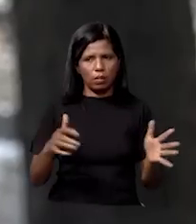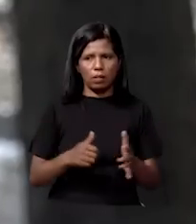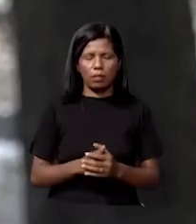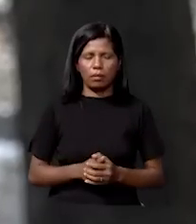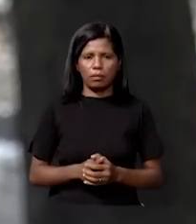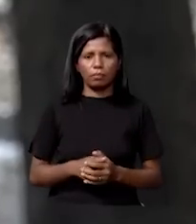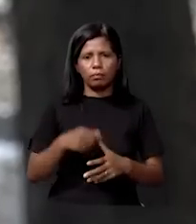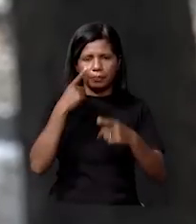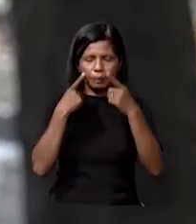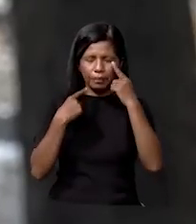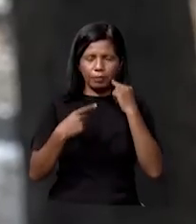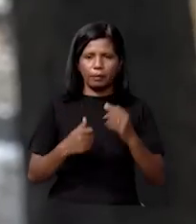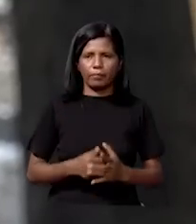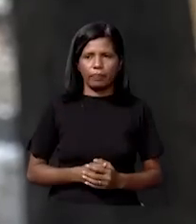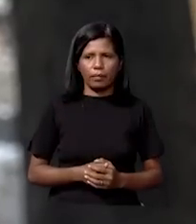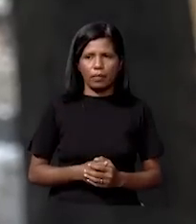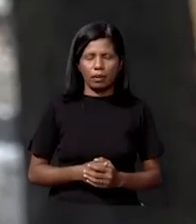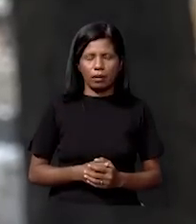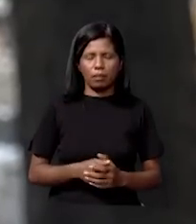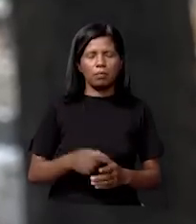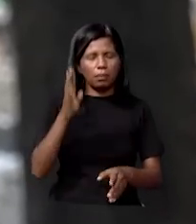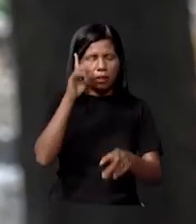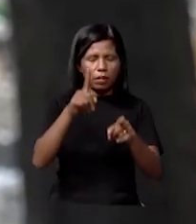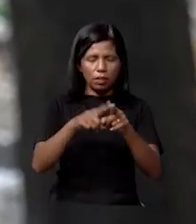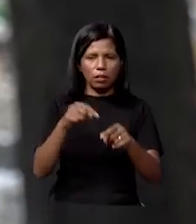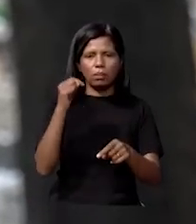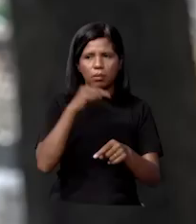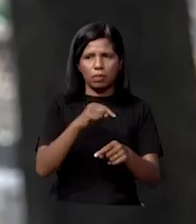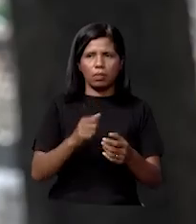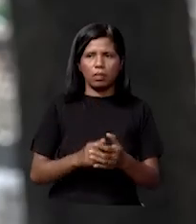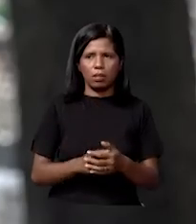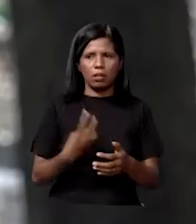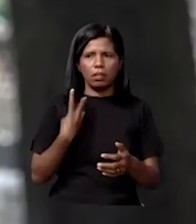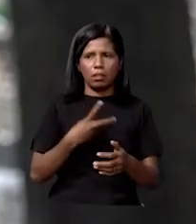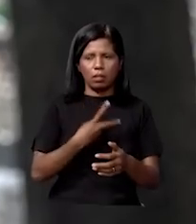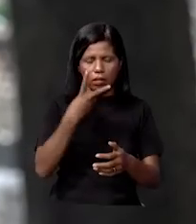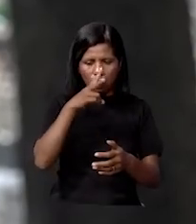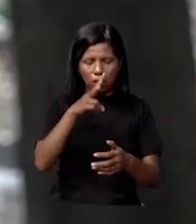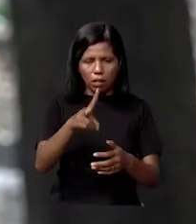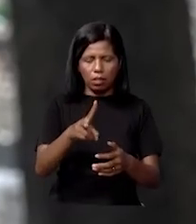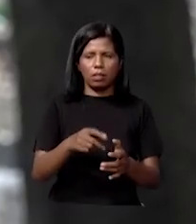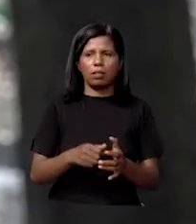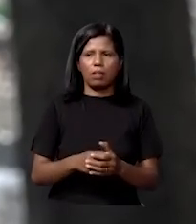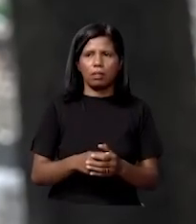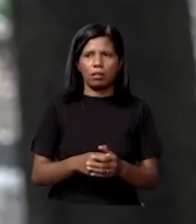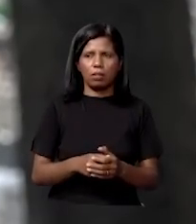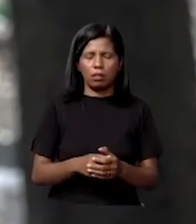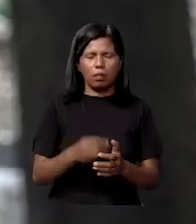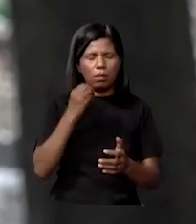mana de mana sir de na boso kita sakare to tumba seku malara mamu